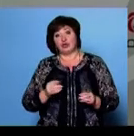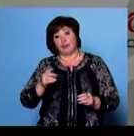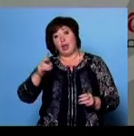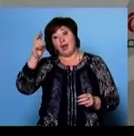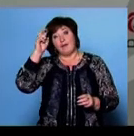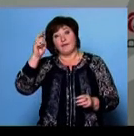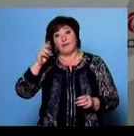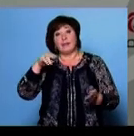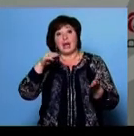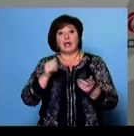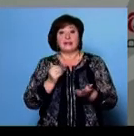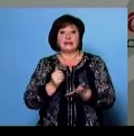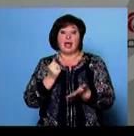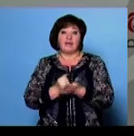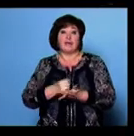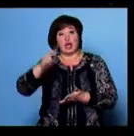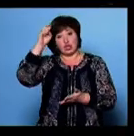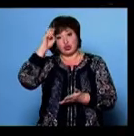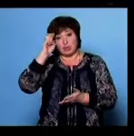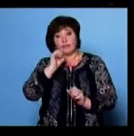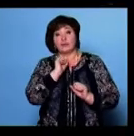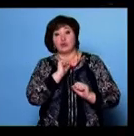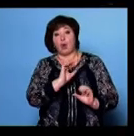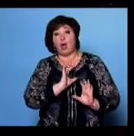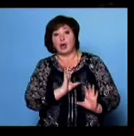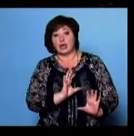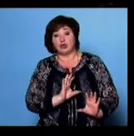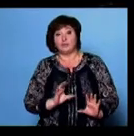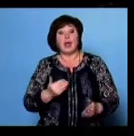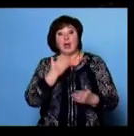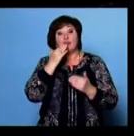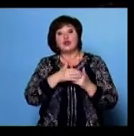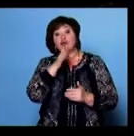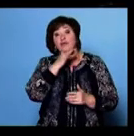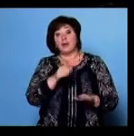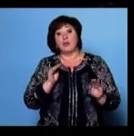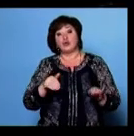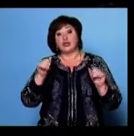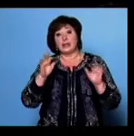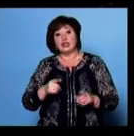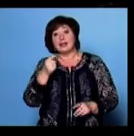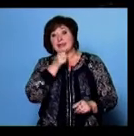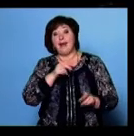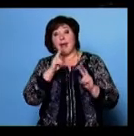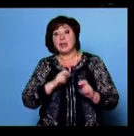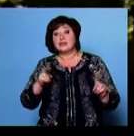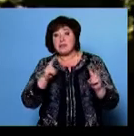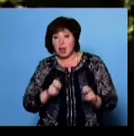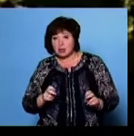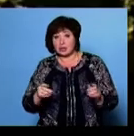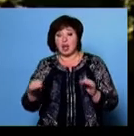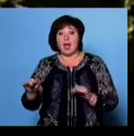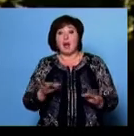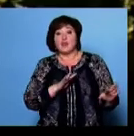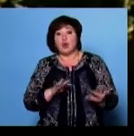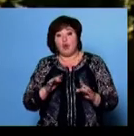необходимо поставить их на государственную охрану. В ближайшее время в рощу должны приехать эксперты для проведения историко-культурной